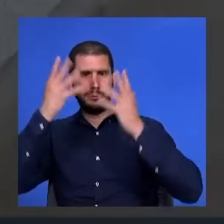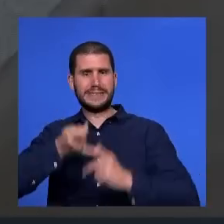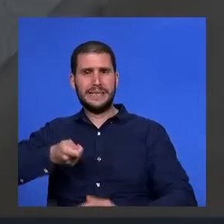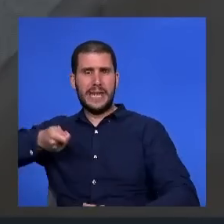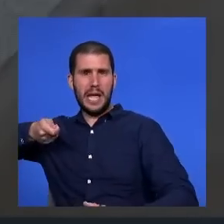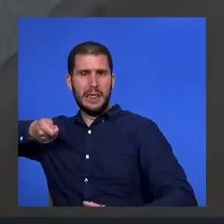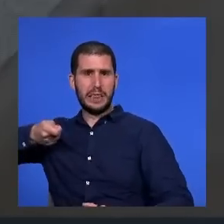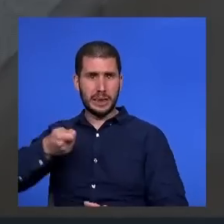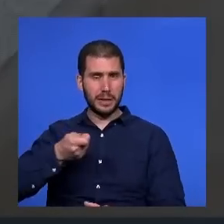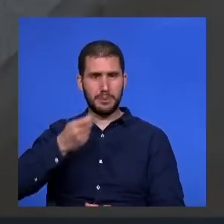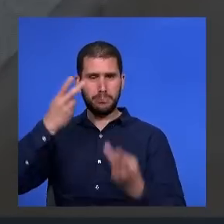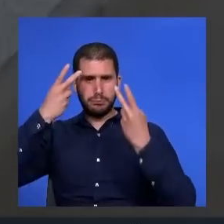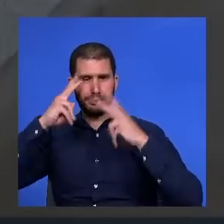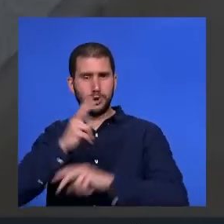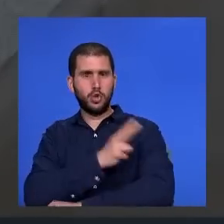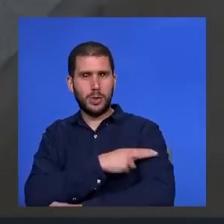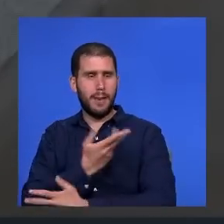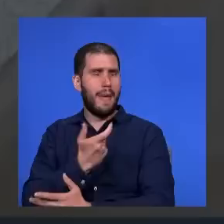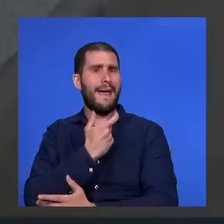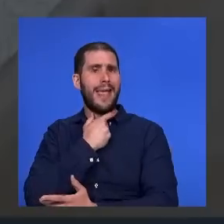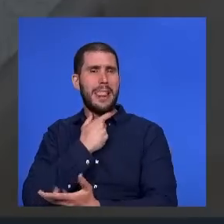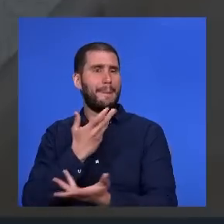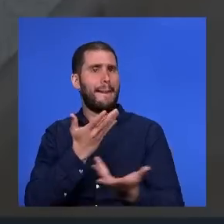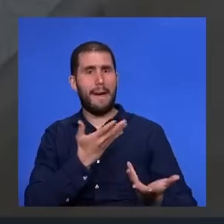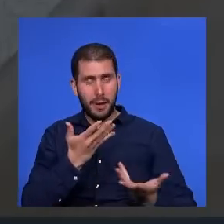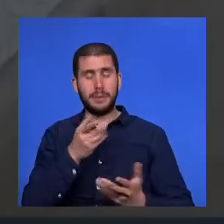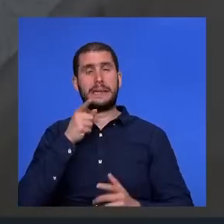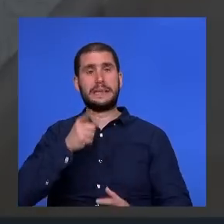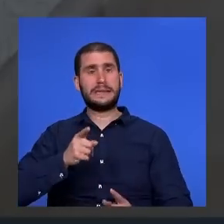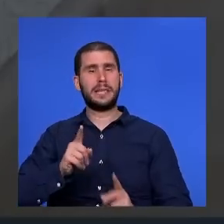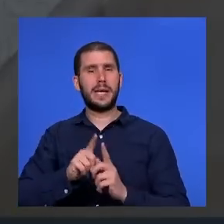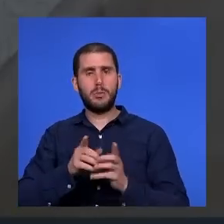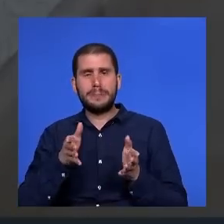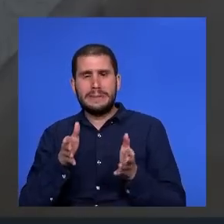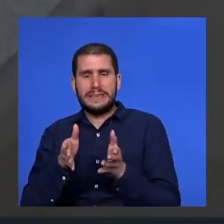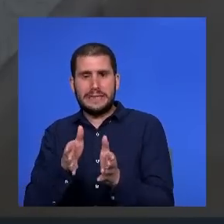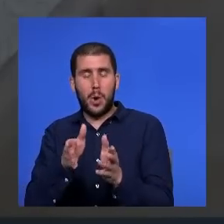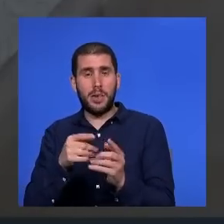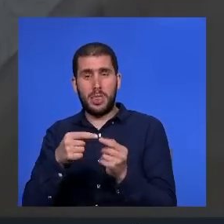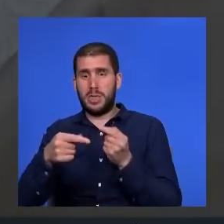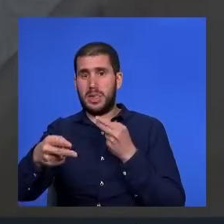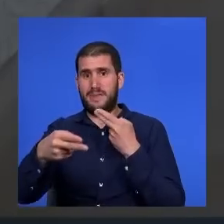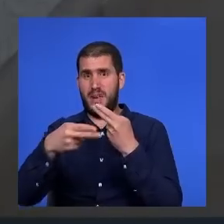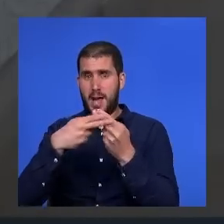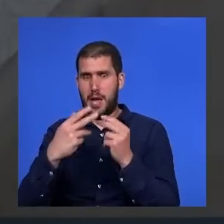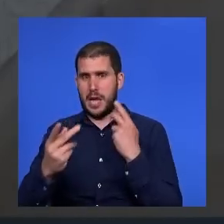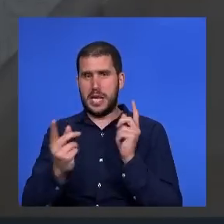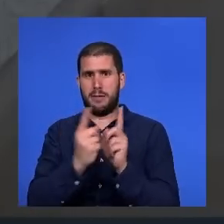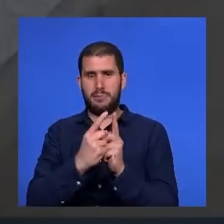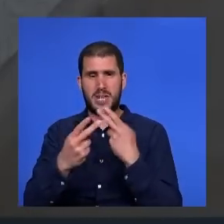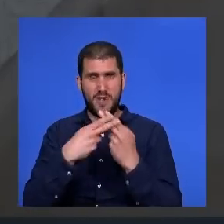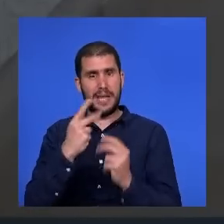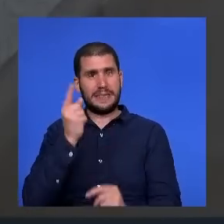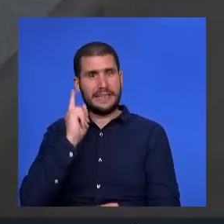ביד, התנפל על השוטרים, לא הייתה ברירה אחרת. מדובר במסדרון צר והטווח בינו לבינינו היה קצר, היה